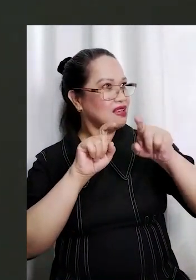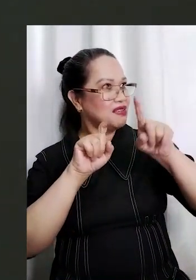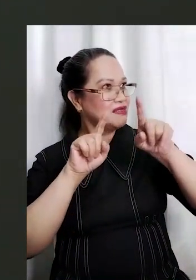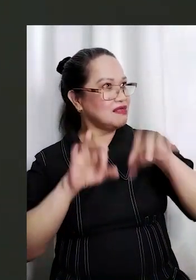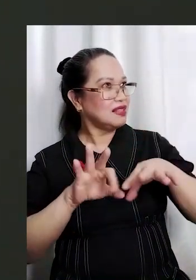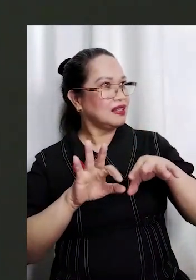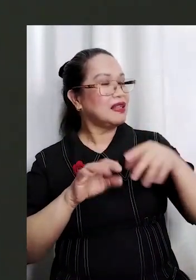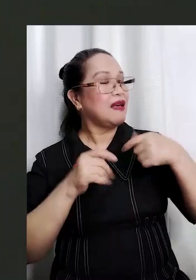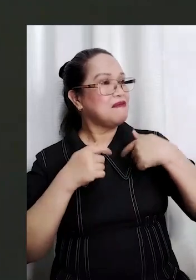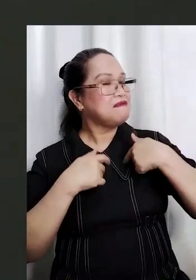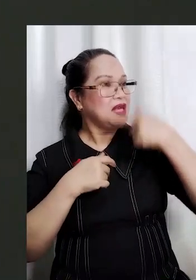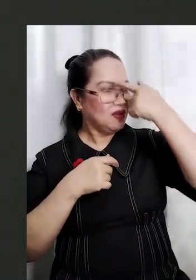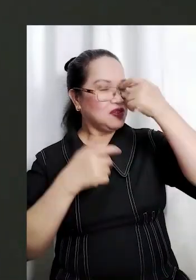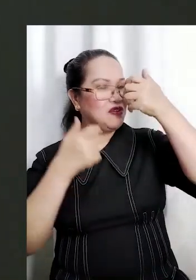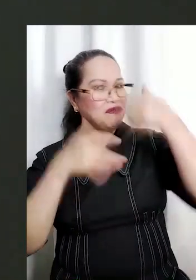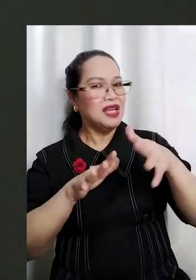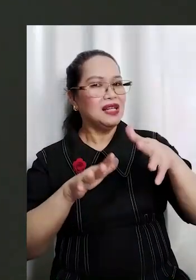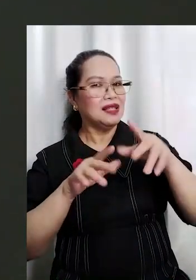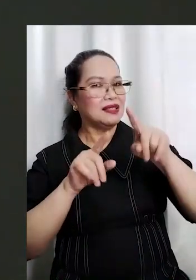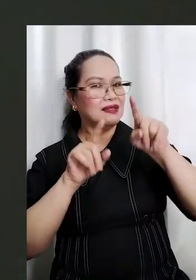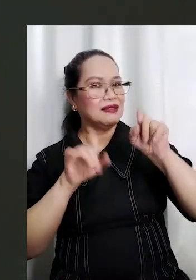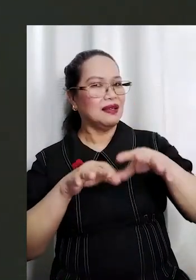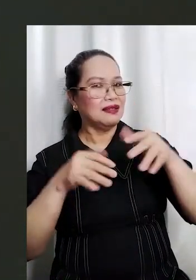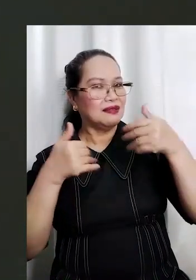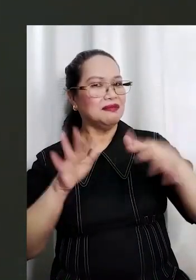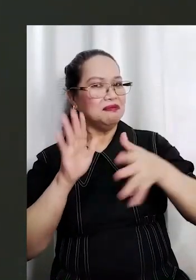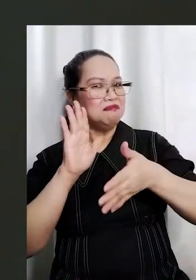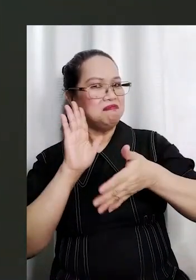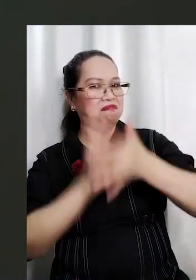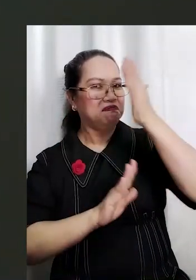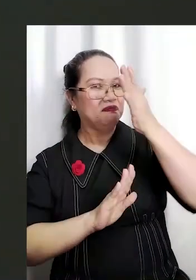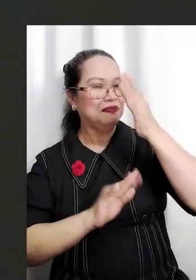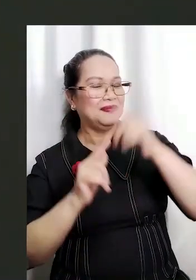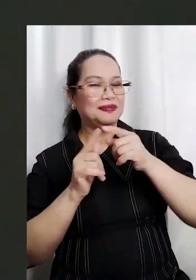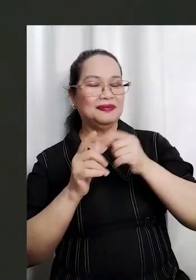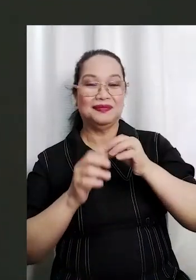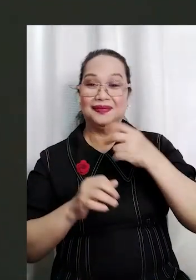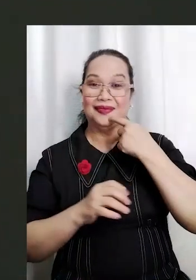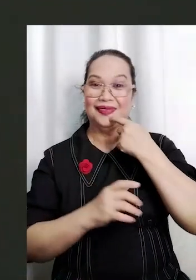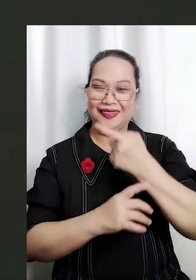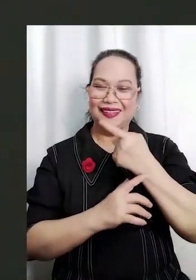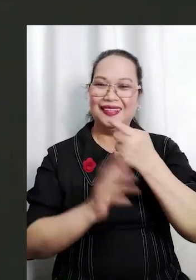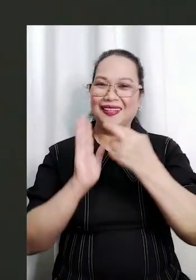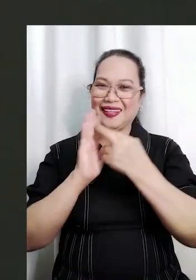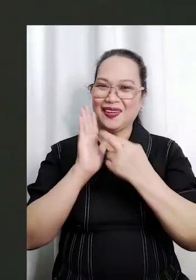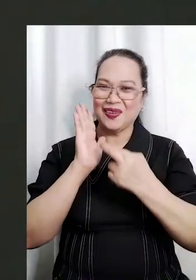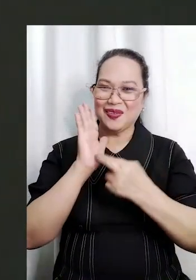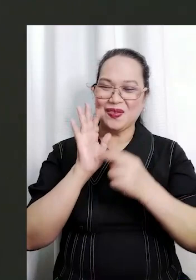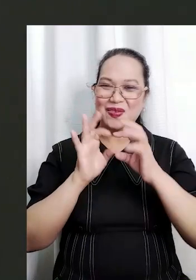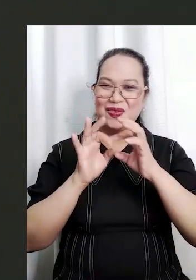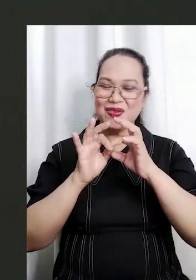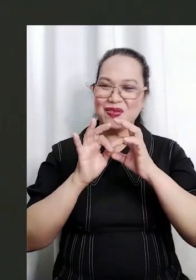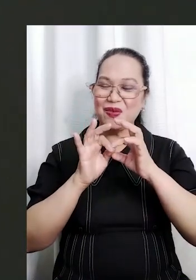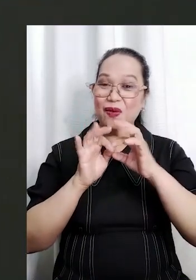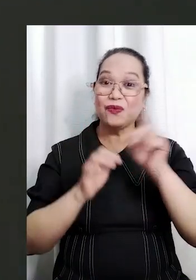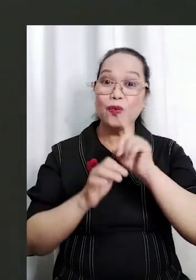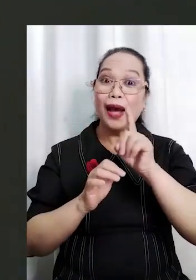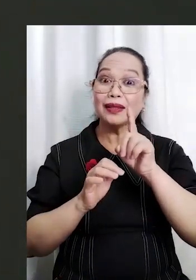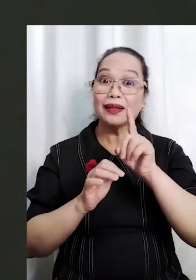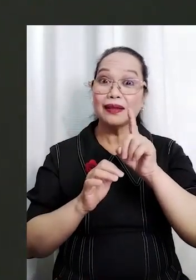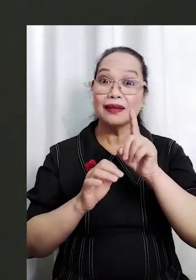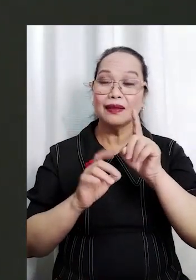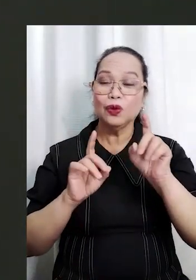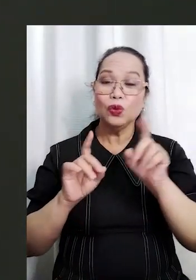subukan ng Diyos kasi subuk ko na siya. Now let us proceed to the rule of engagement number